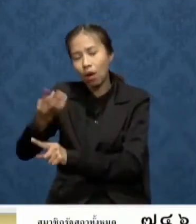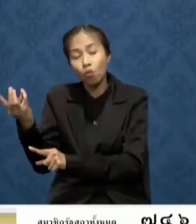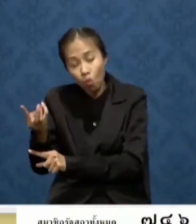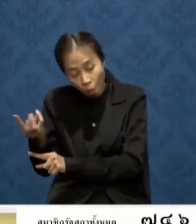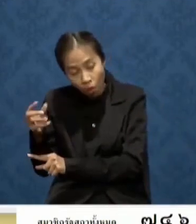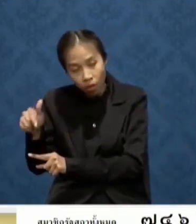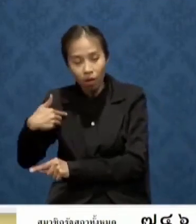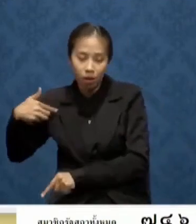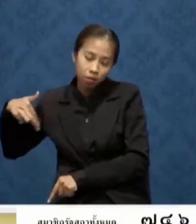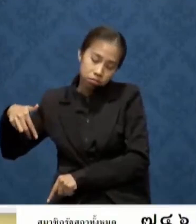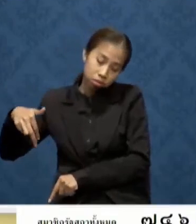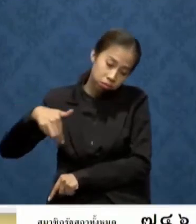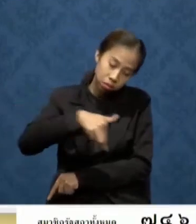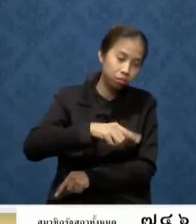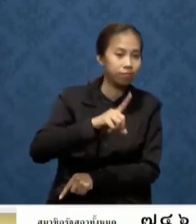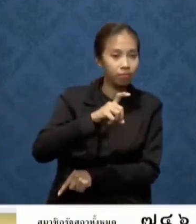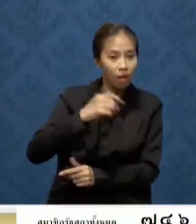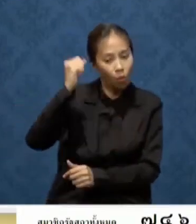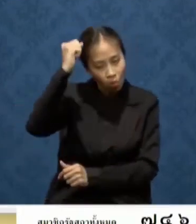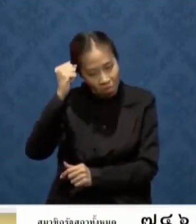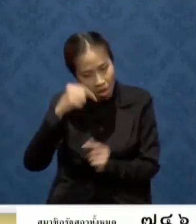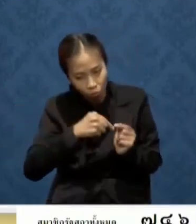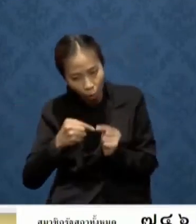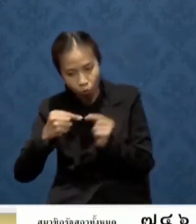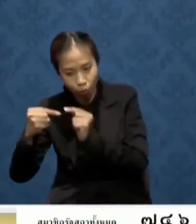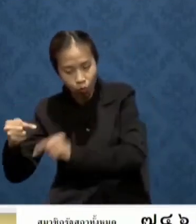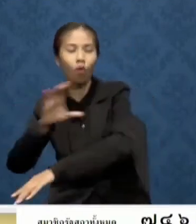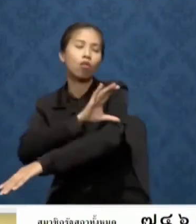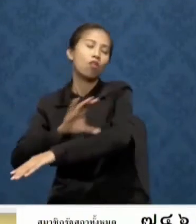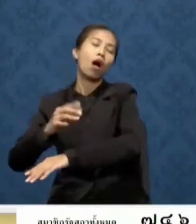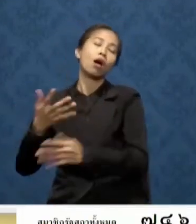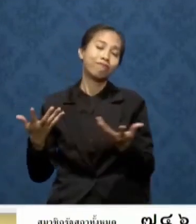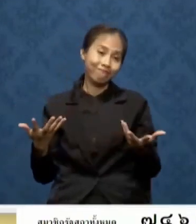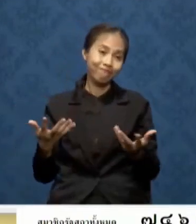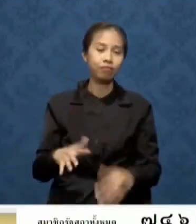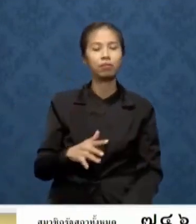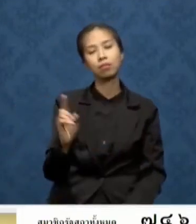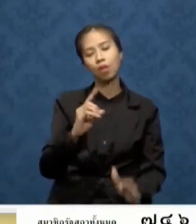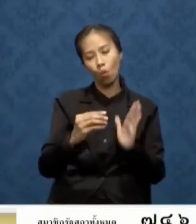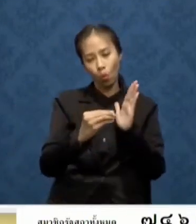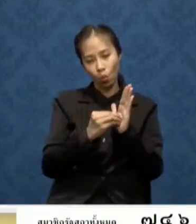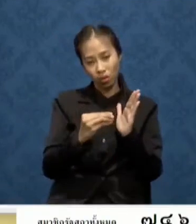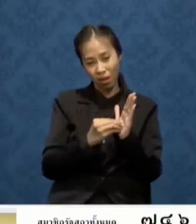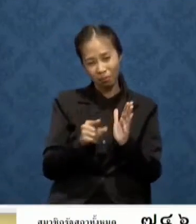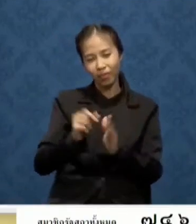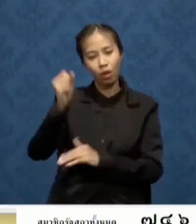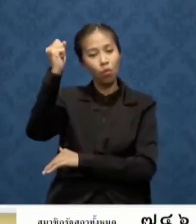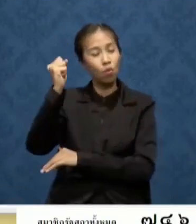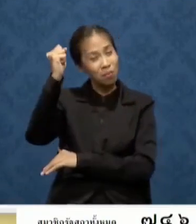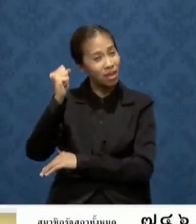กวาจะถงสถานีลำบากมากแพงมากด้วยบริบทของกุแฟม สิงที่ข่ดมากการถไฟ